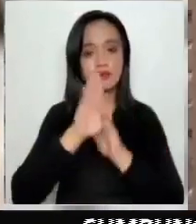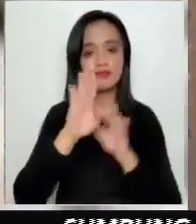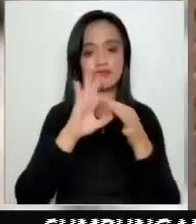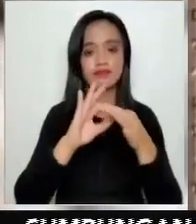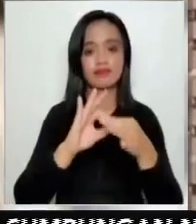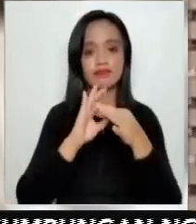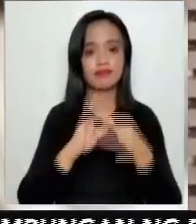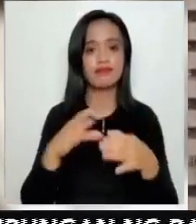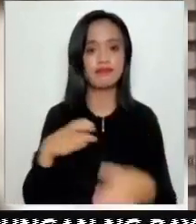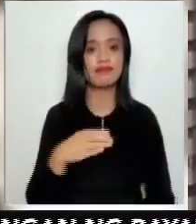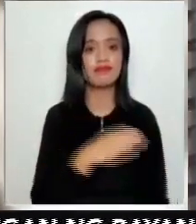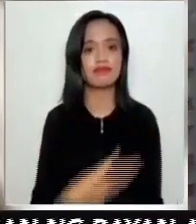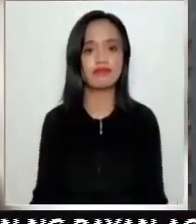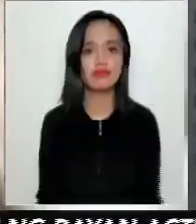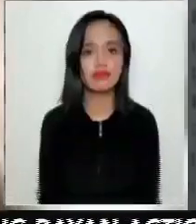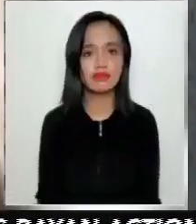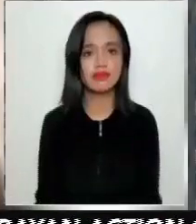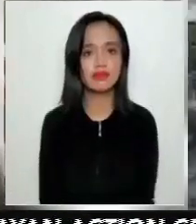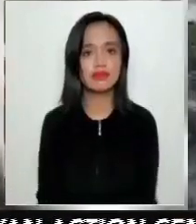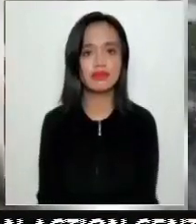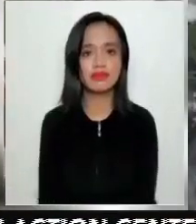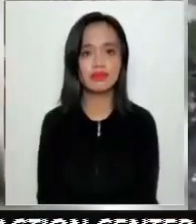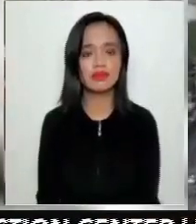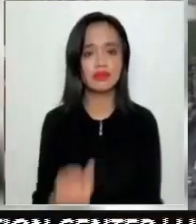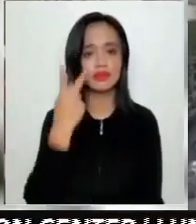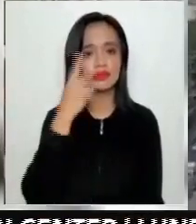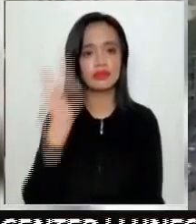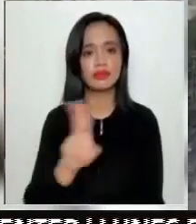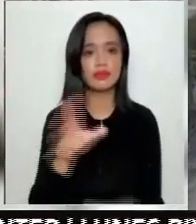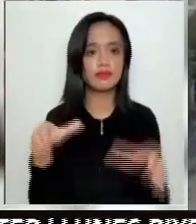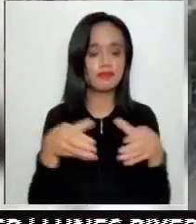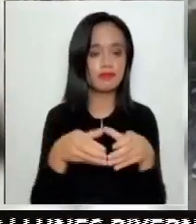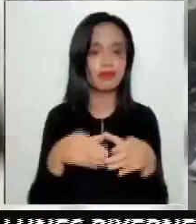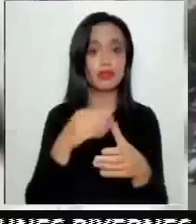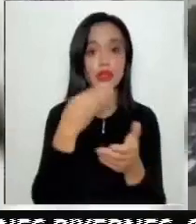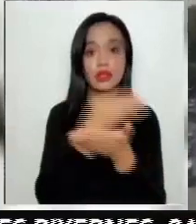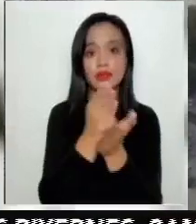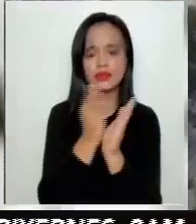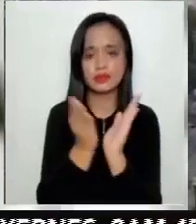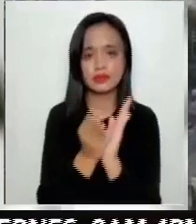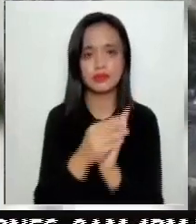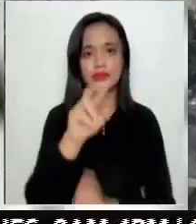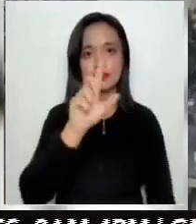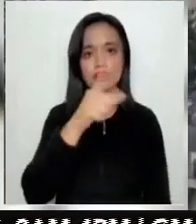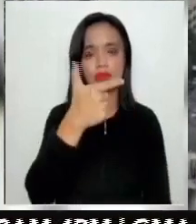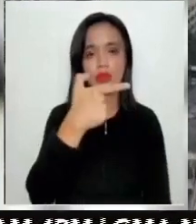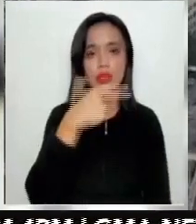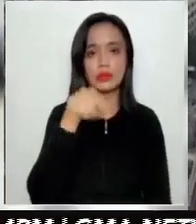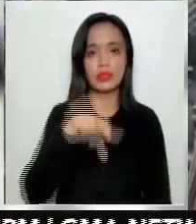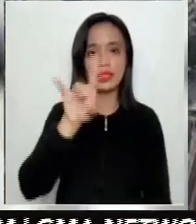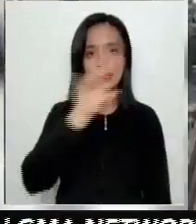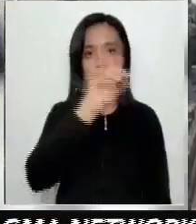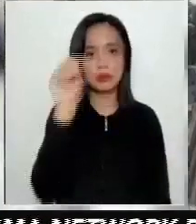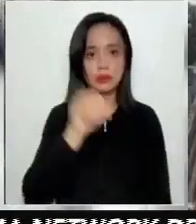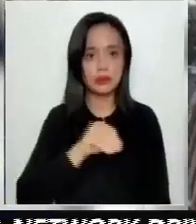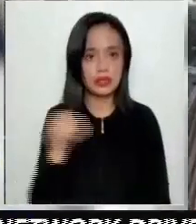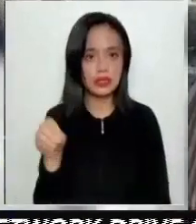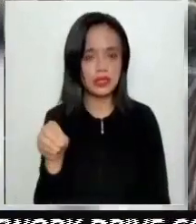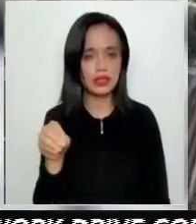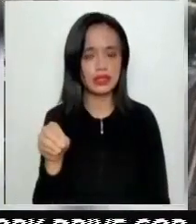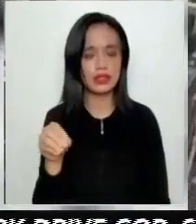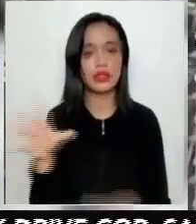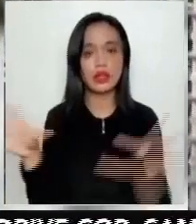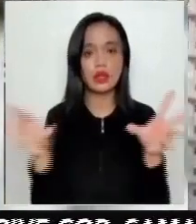Committee na binubuo ng mga economic manager. Ang pondong yan, 21.8% ng gross domestic product